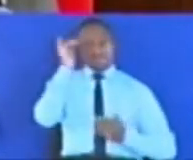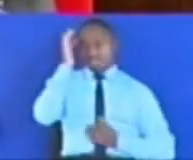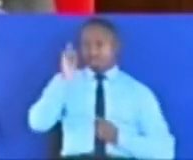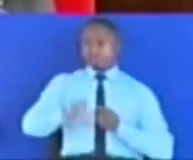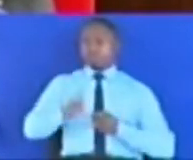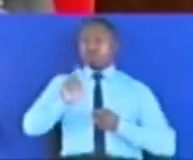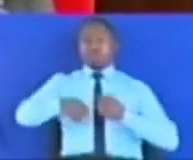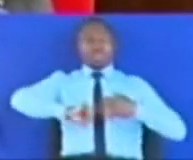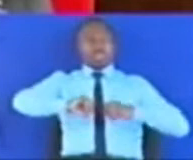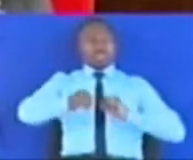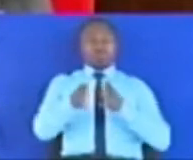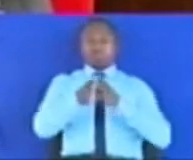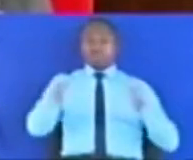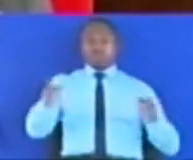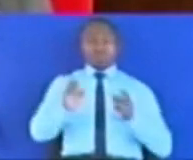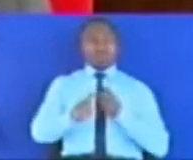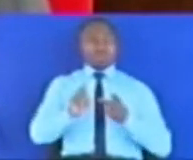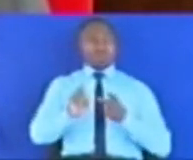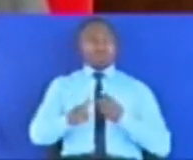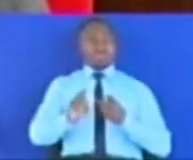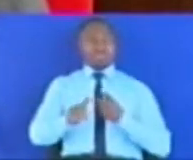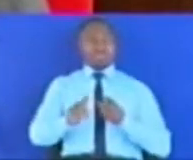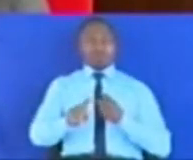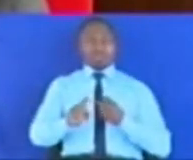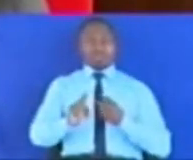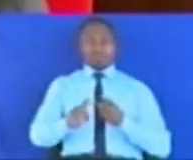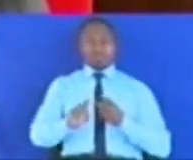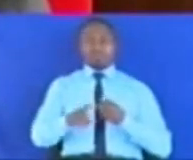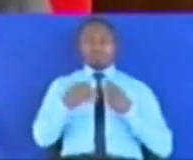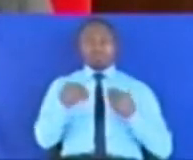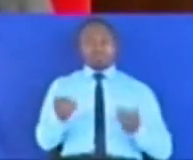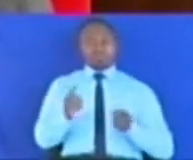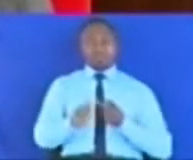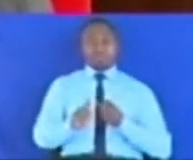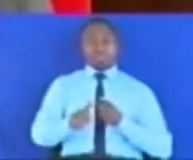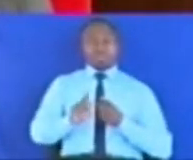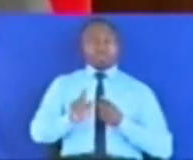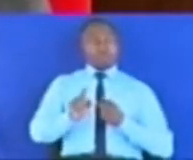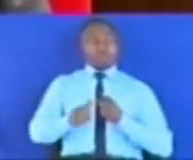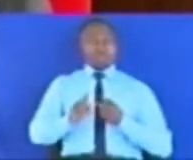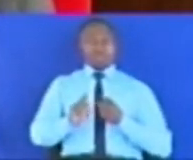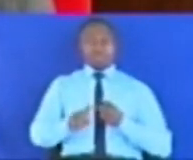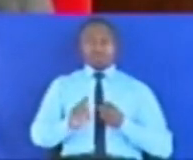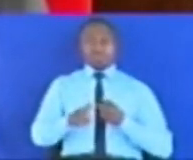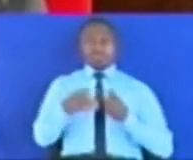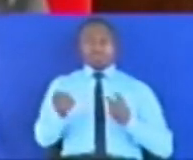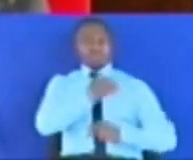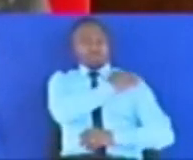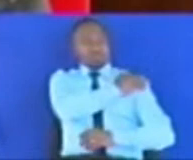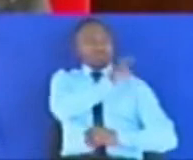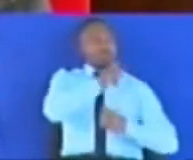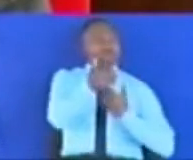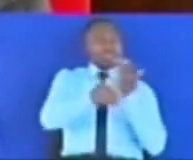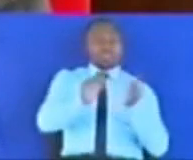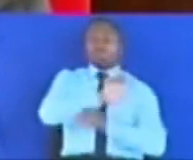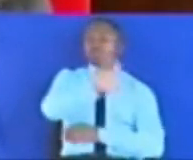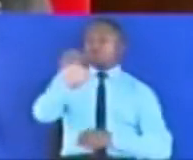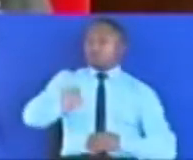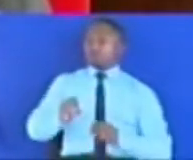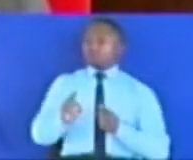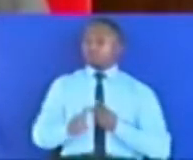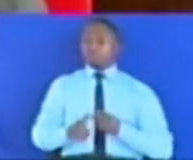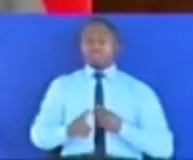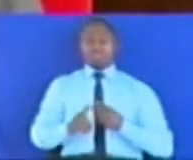kuna changamoto kubwa. Unakuta kuna mganga mmoja ndio anayehudumia wananchi wote walioko pale.